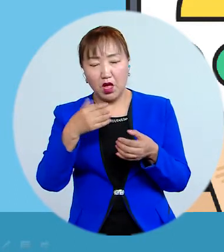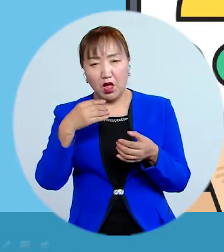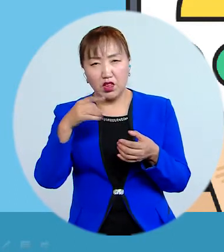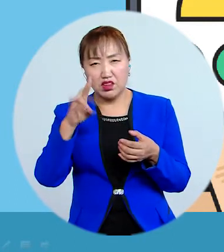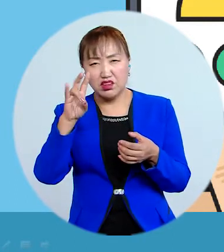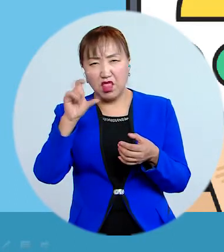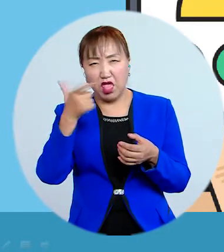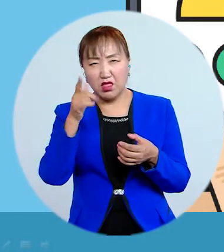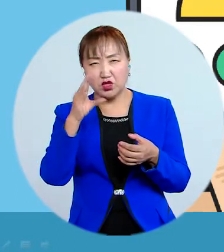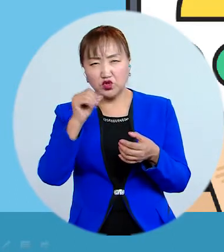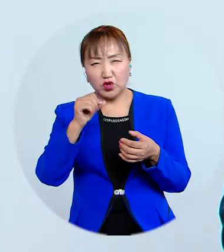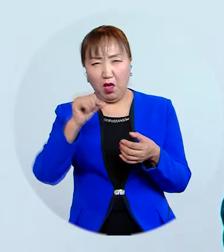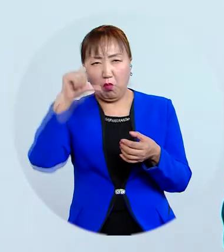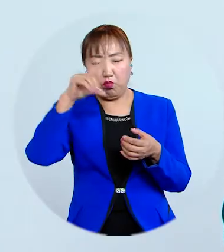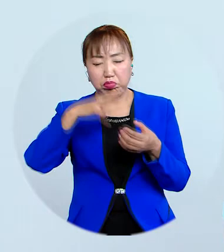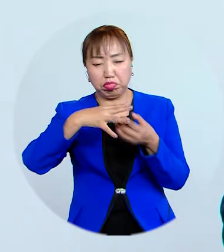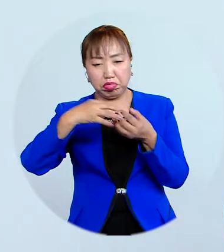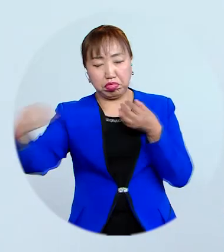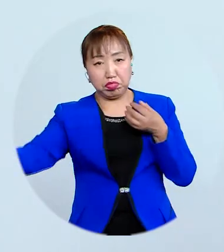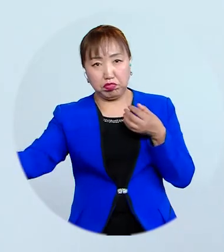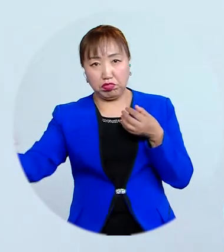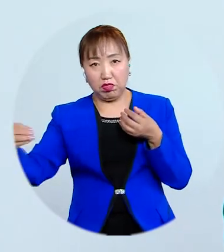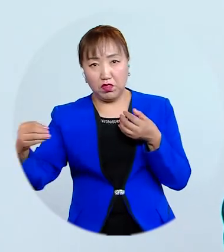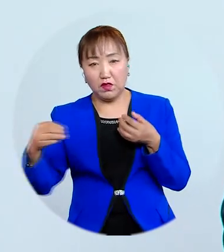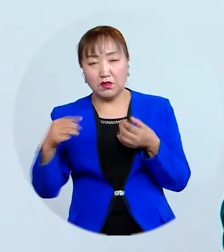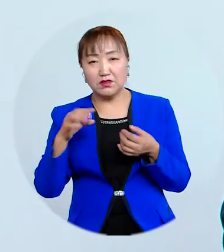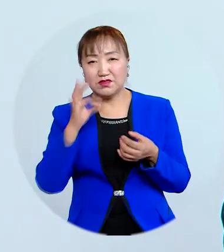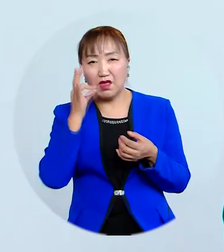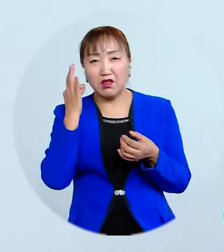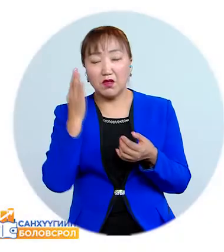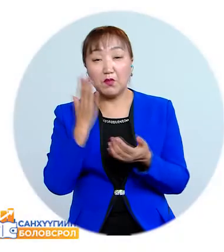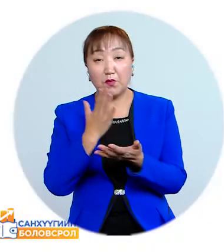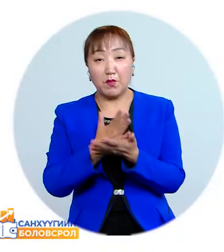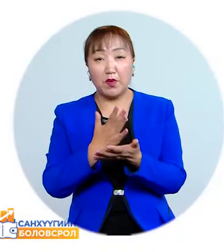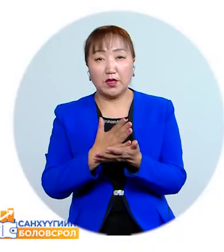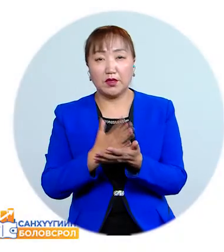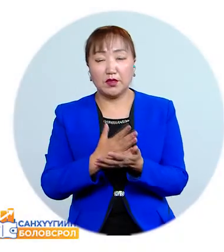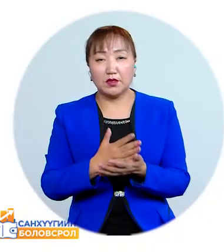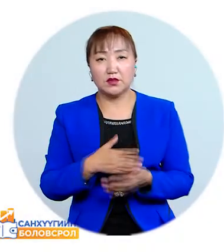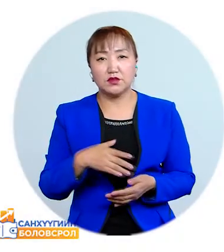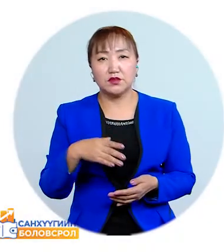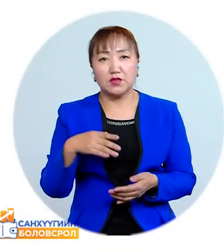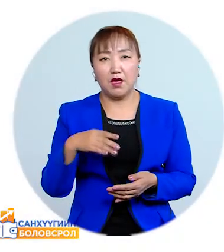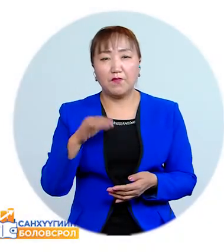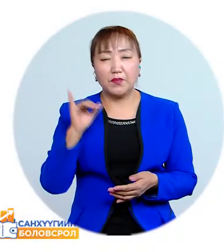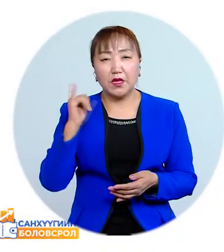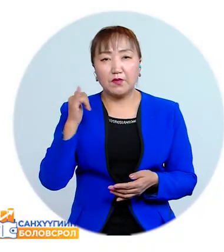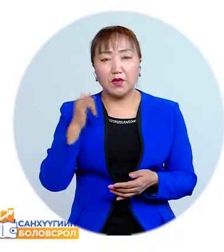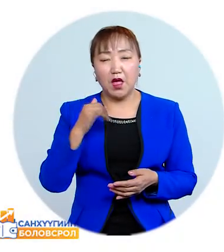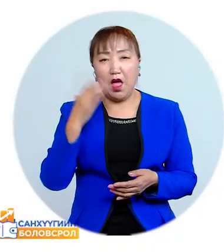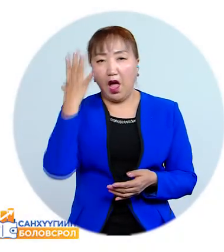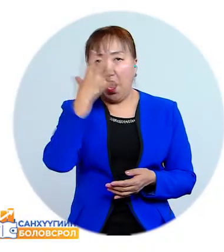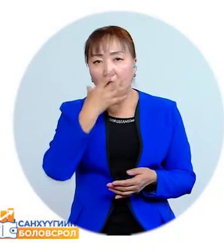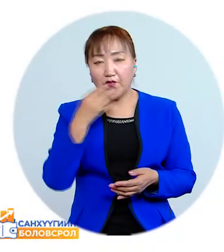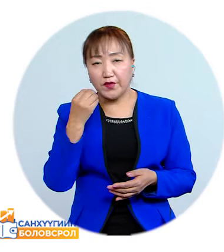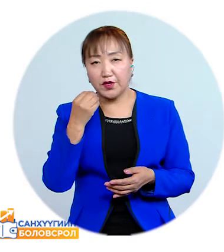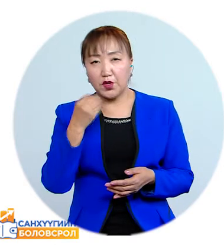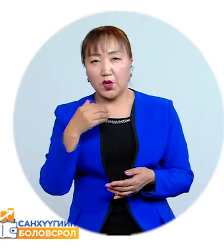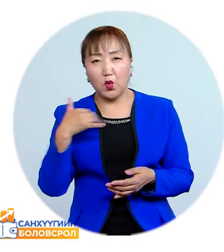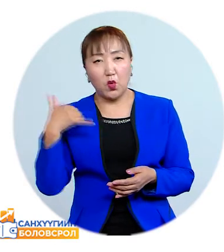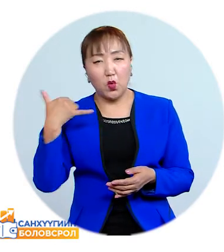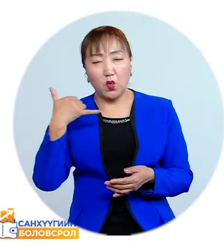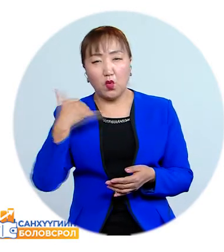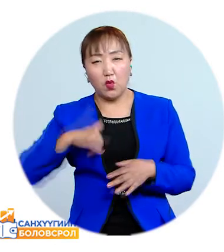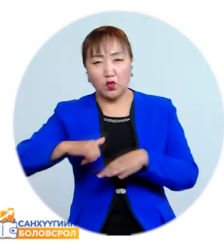тохиолдлууд бас гардаг. Урьдчилгаа төлбөрийн луйвар гэж үүдэг. За энэ нь юу гэсэн үг вэ гэхээр хвчлэн одоо би одоо Африкийн улсын нэг